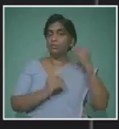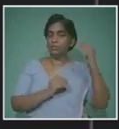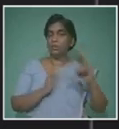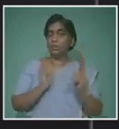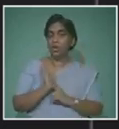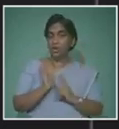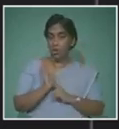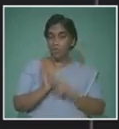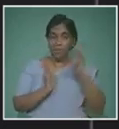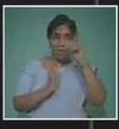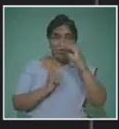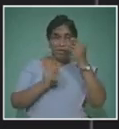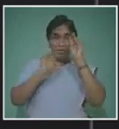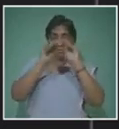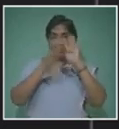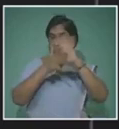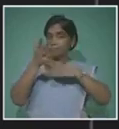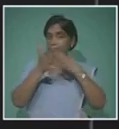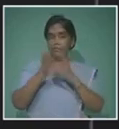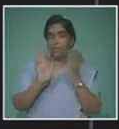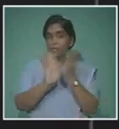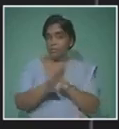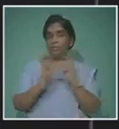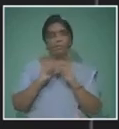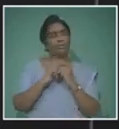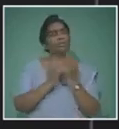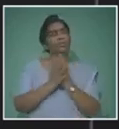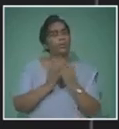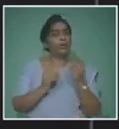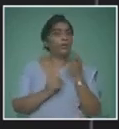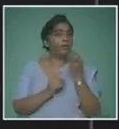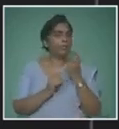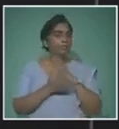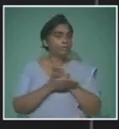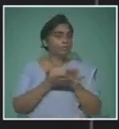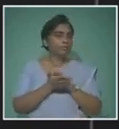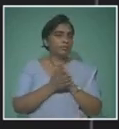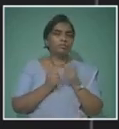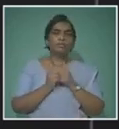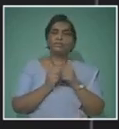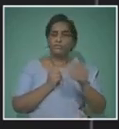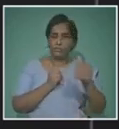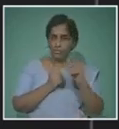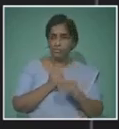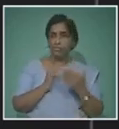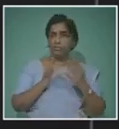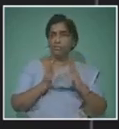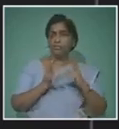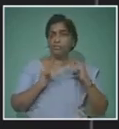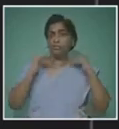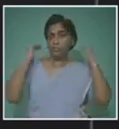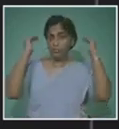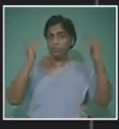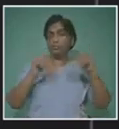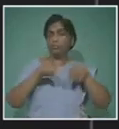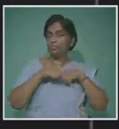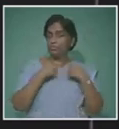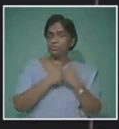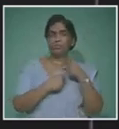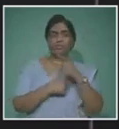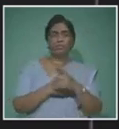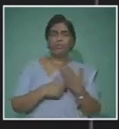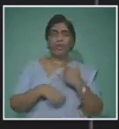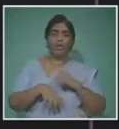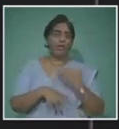නොවැම්බර් මාසේ ආයව එන්න කලින් මේවට විසඳුම් දාලා ආර්ථිකය හරි මහවතර ගන්න. මොකද ඉහළ පෙළේ සමාගම් වලට මේව